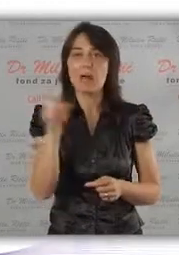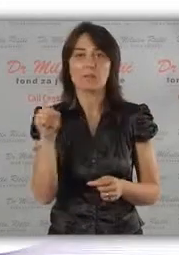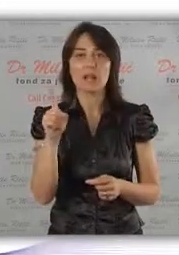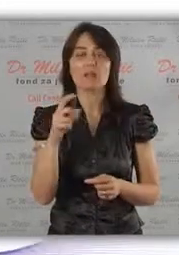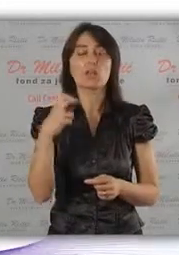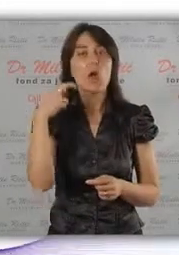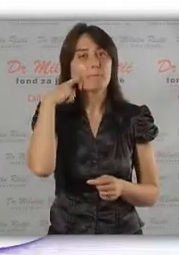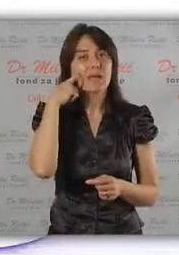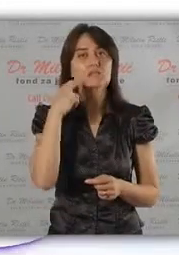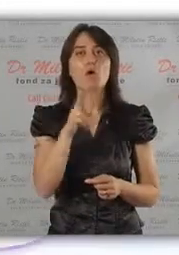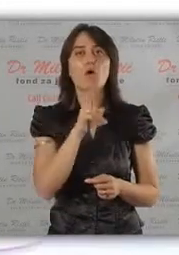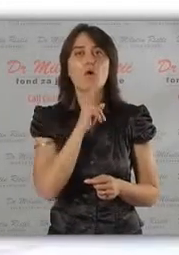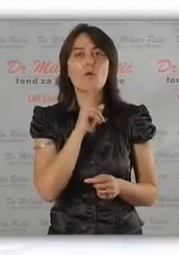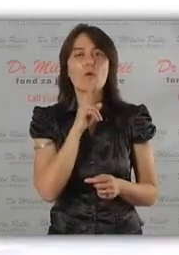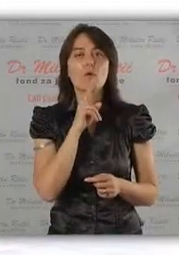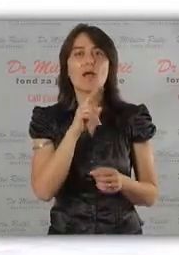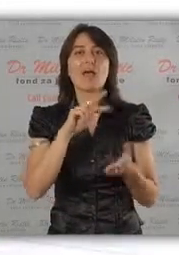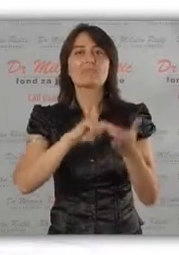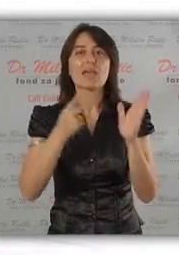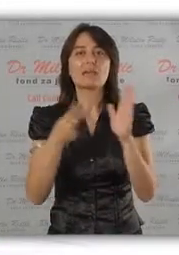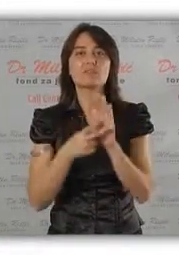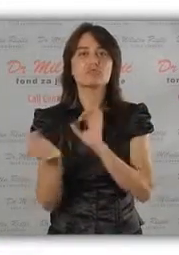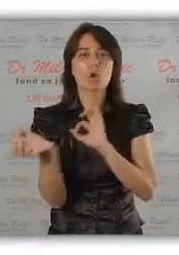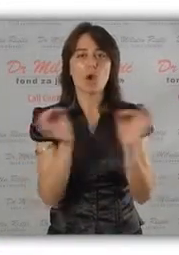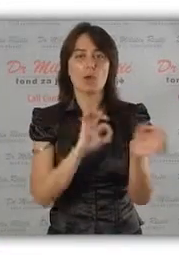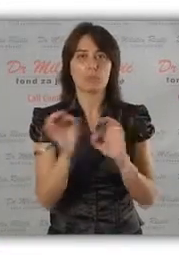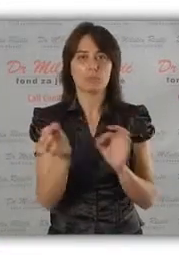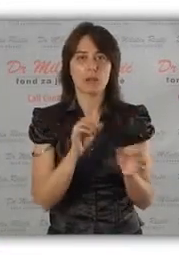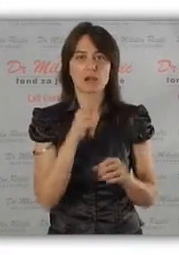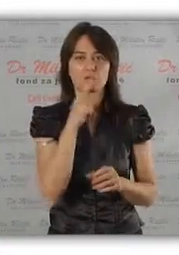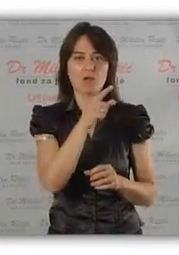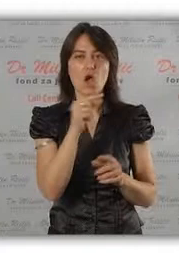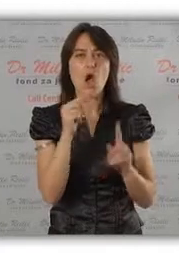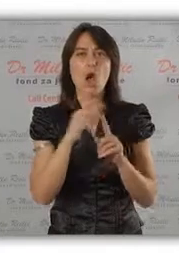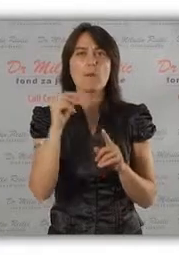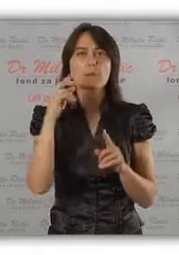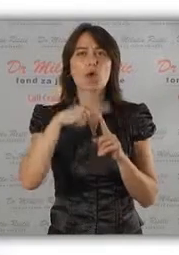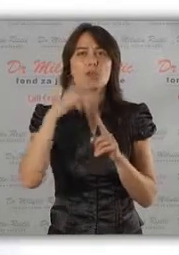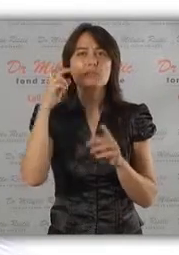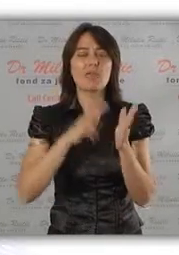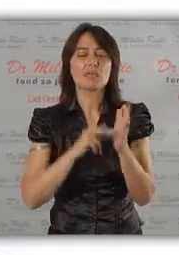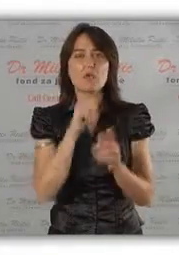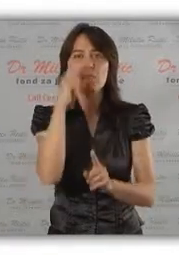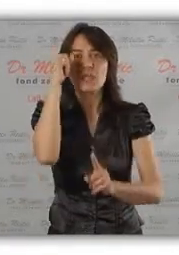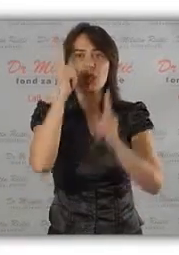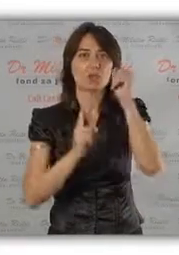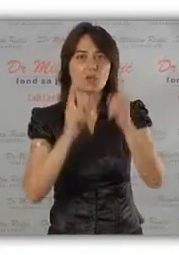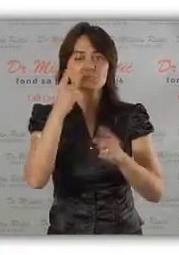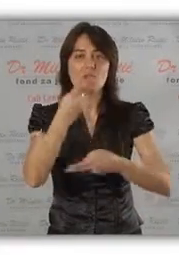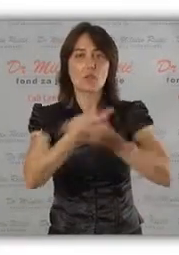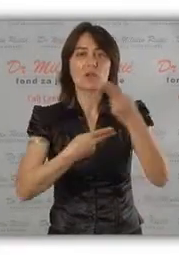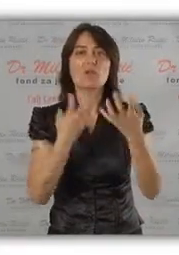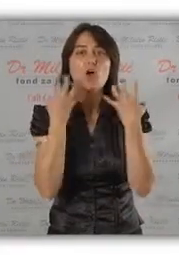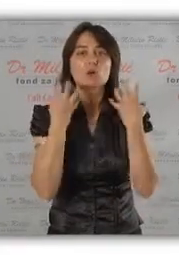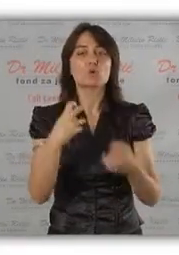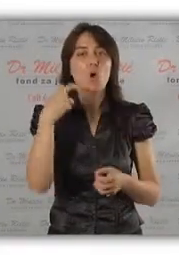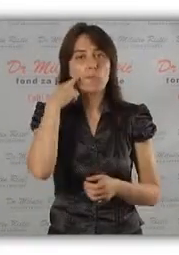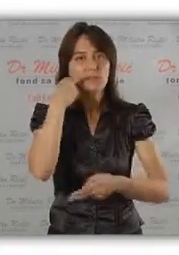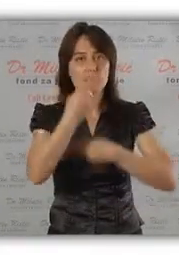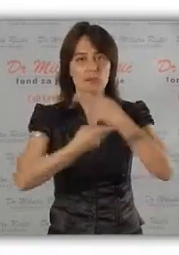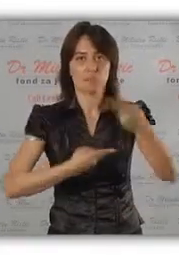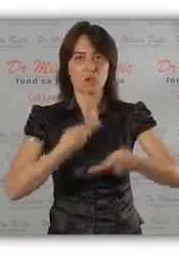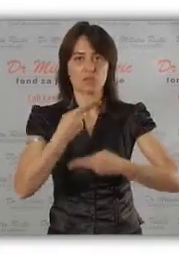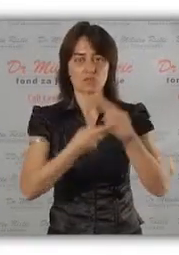u kućnim uslovima. Zabranjeno je meso koje se tehnički obrađuje hidrolizovanim proteinom, kao i